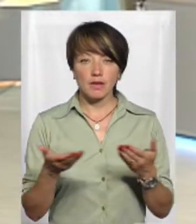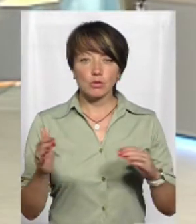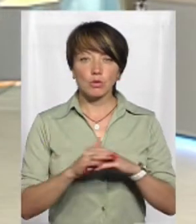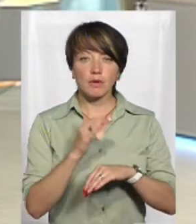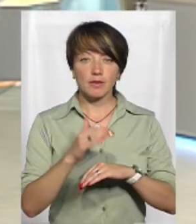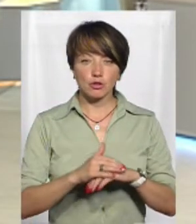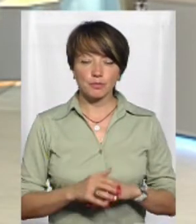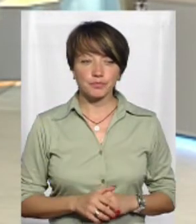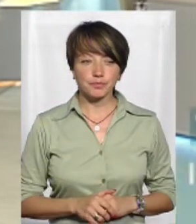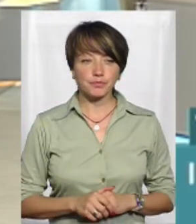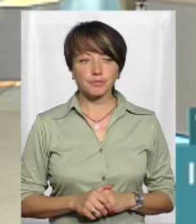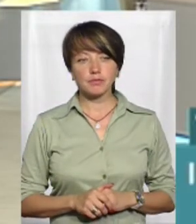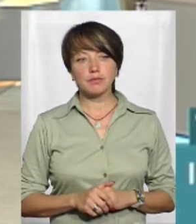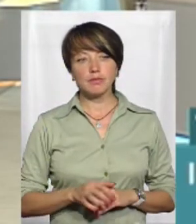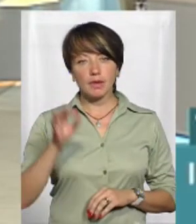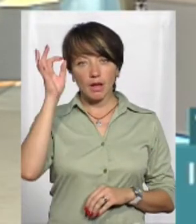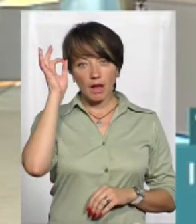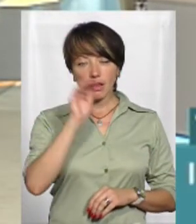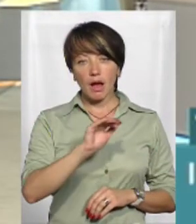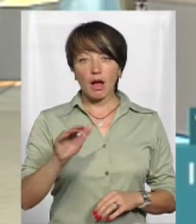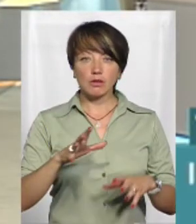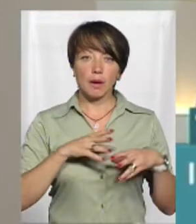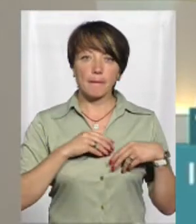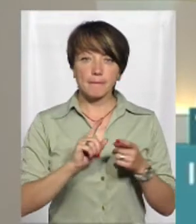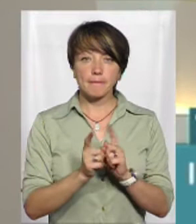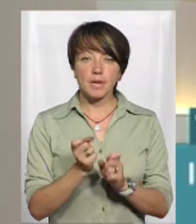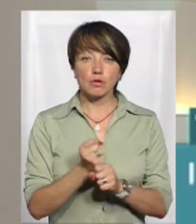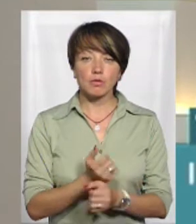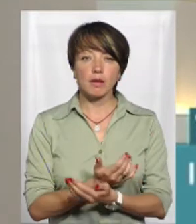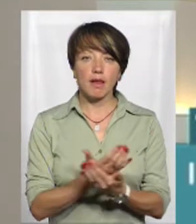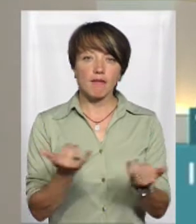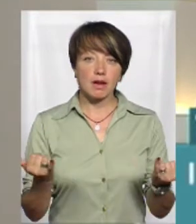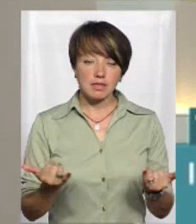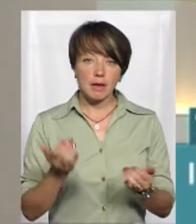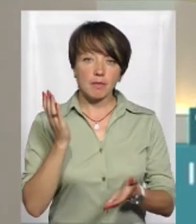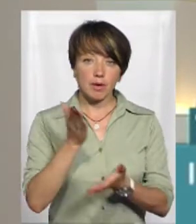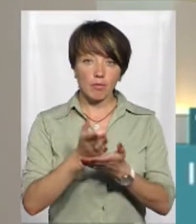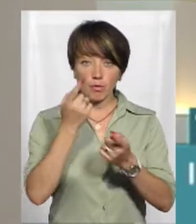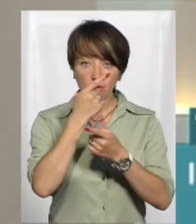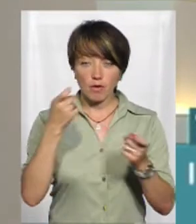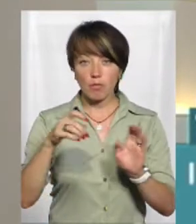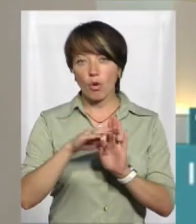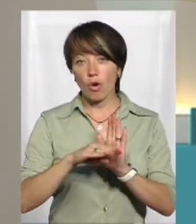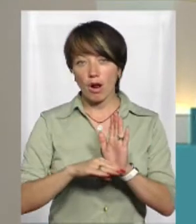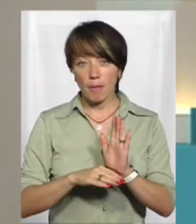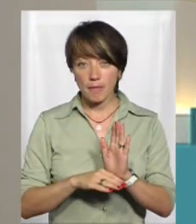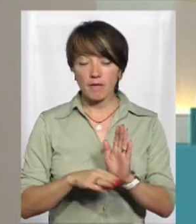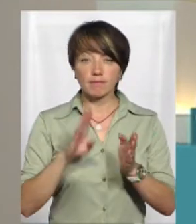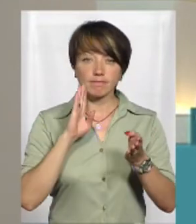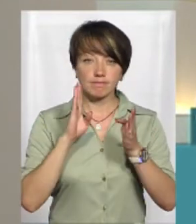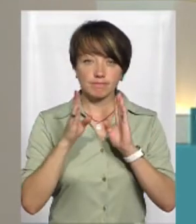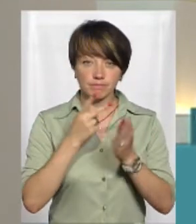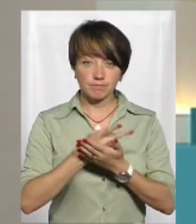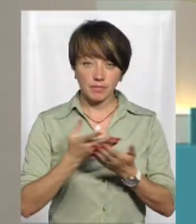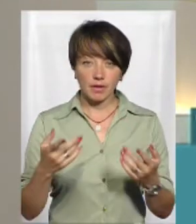вечора. Нагадую, ми з Ольгою Рибак працюємо для вас наживо. Програма транслюється в мережі